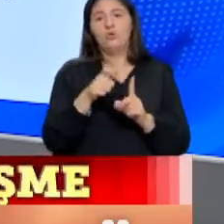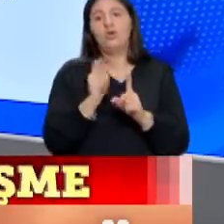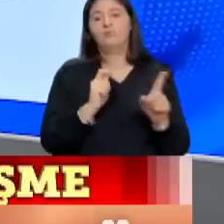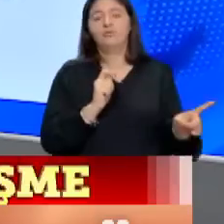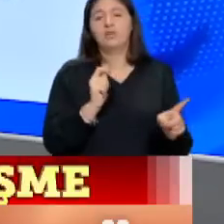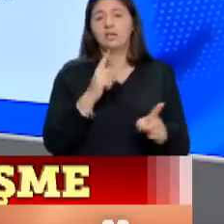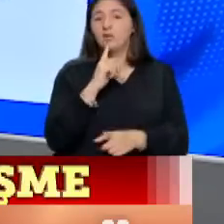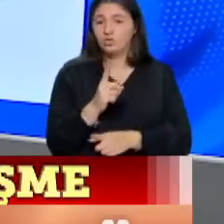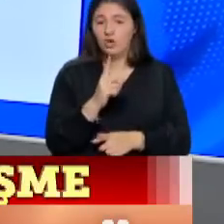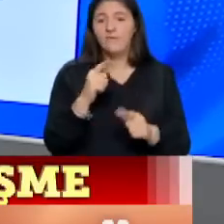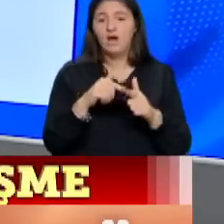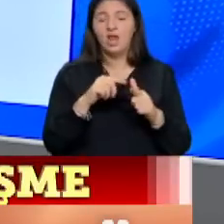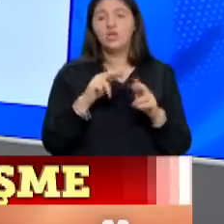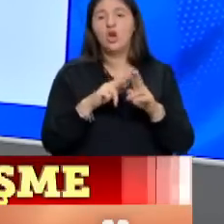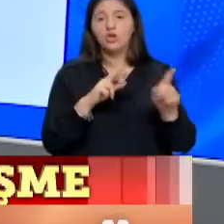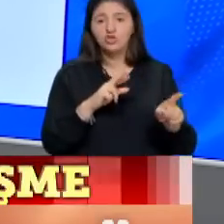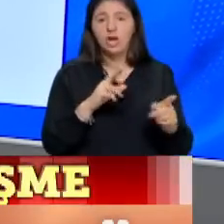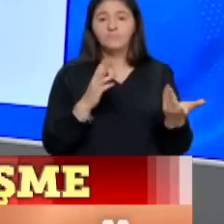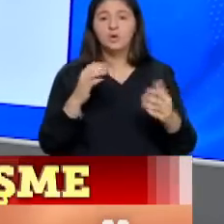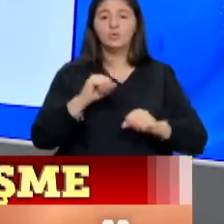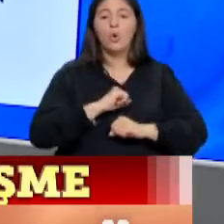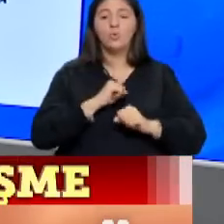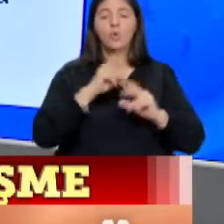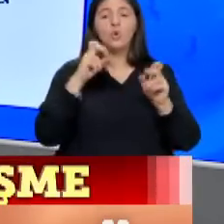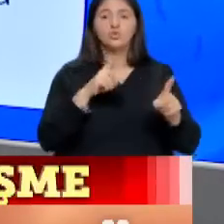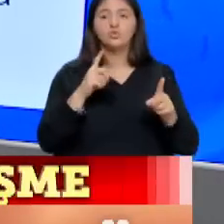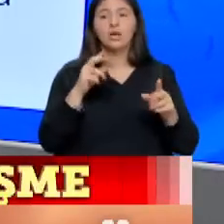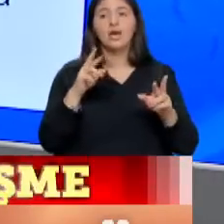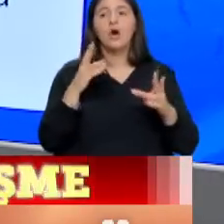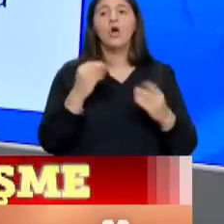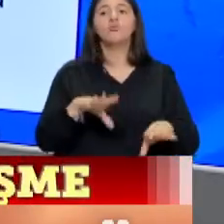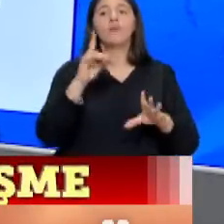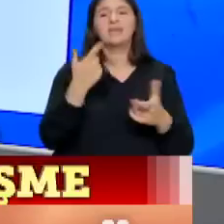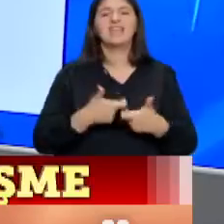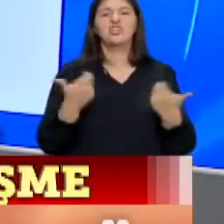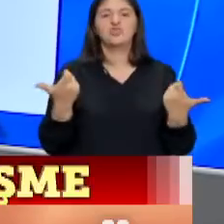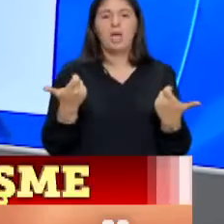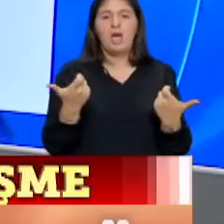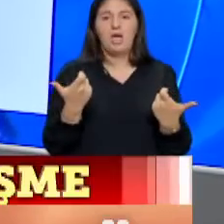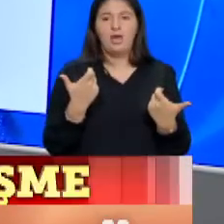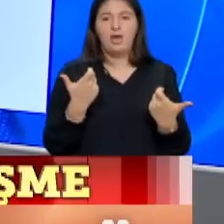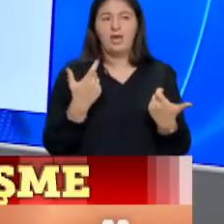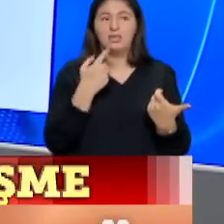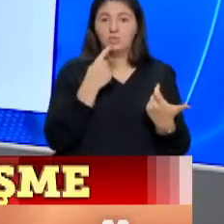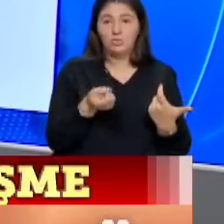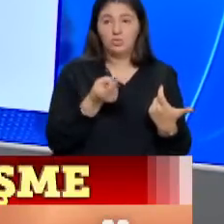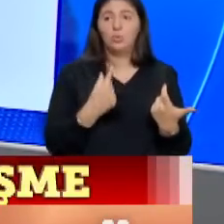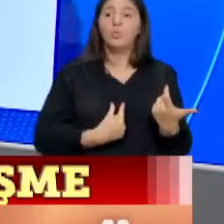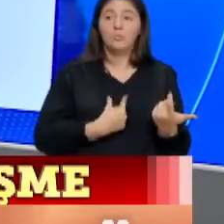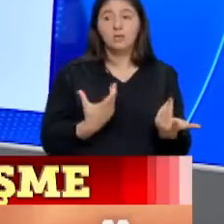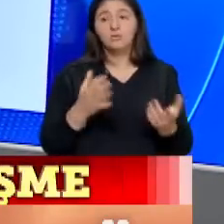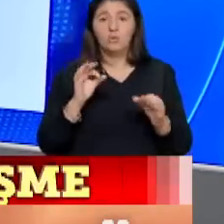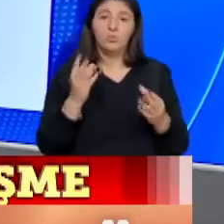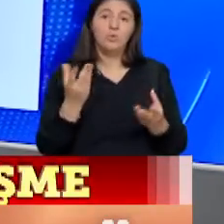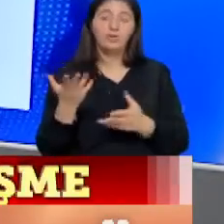diyor Fahrettin koca endişe konusu sayılmayacak bir gelişme de diyor umarız